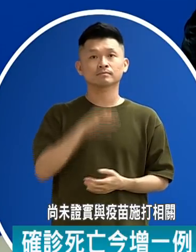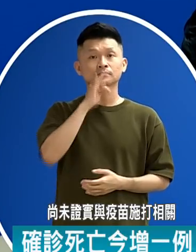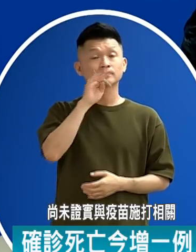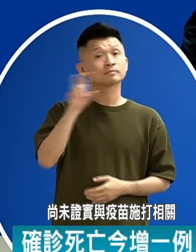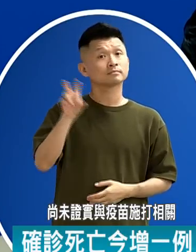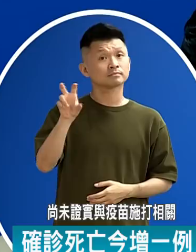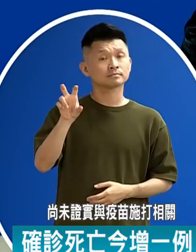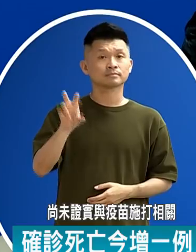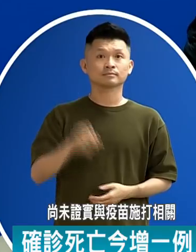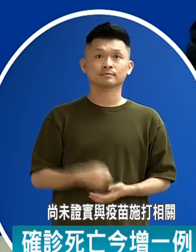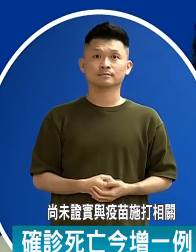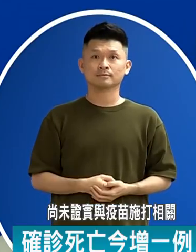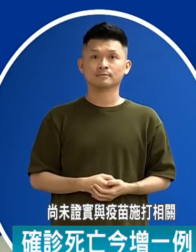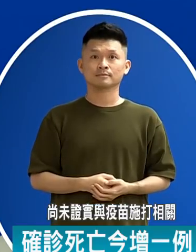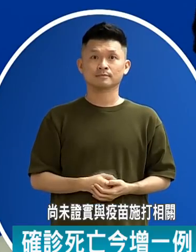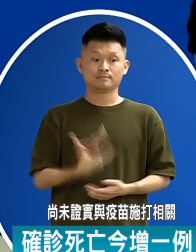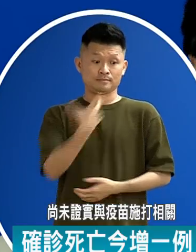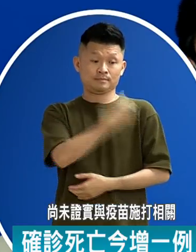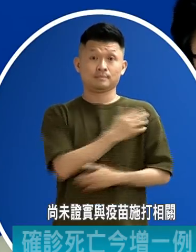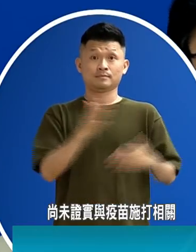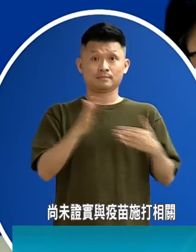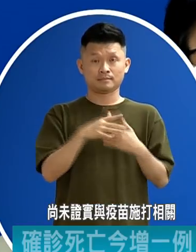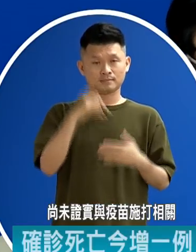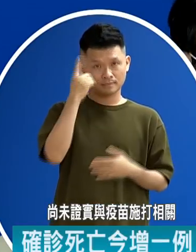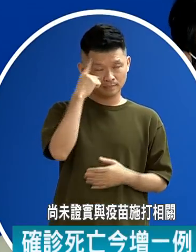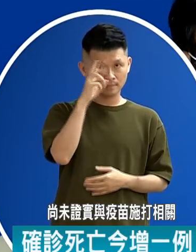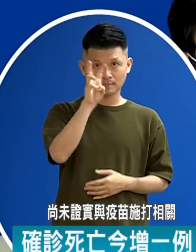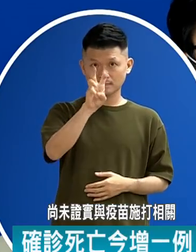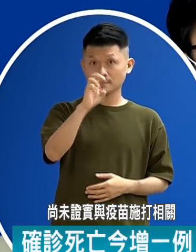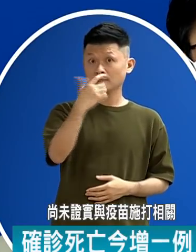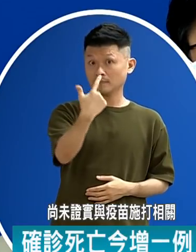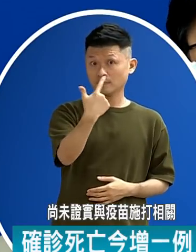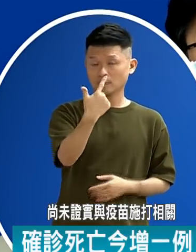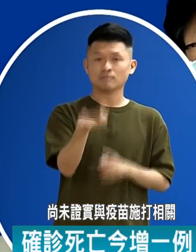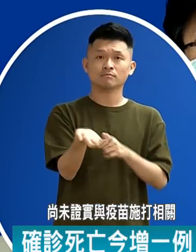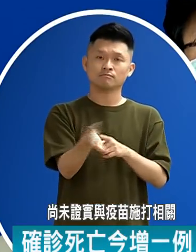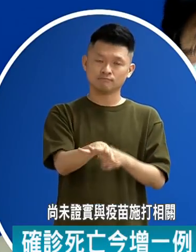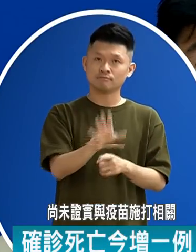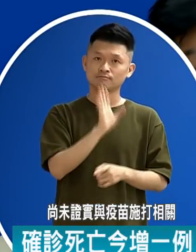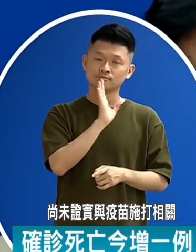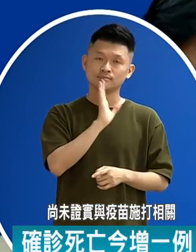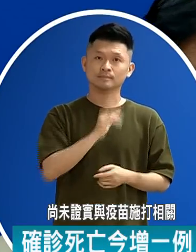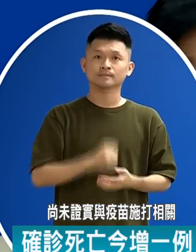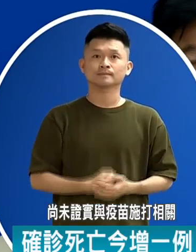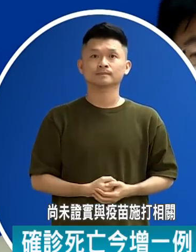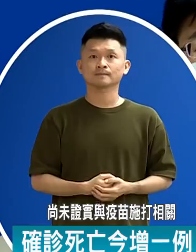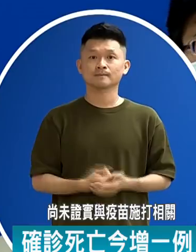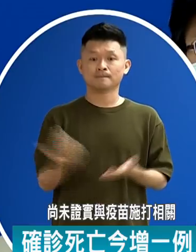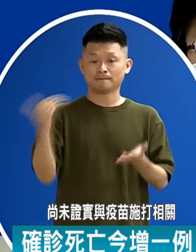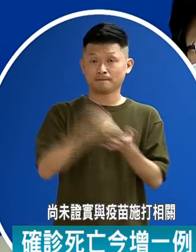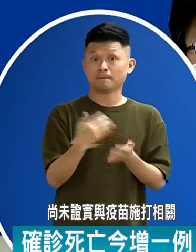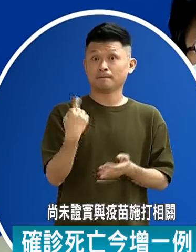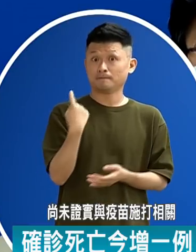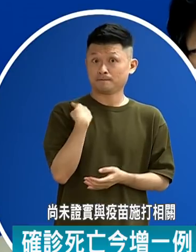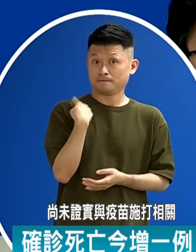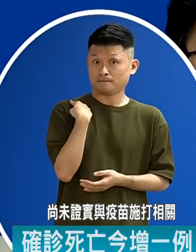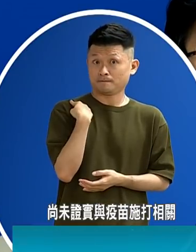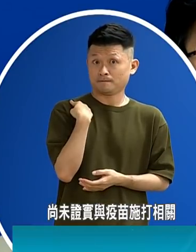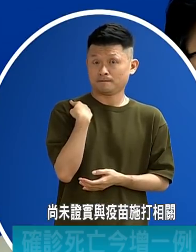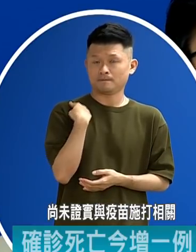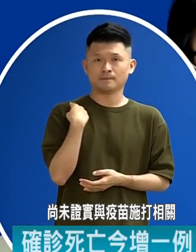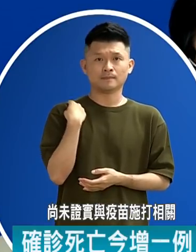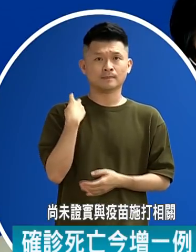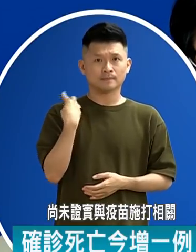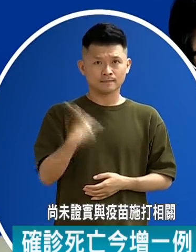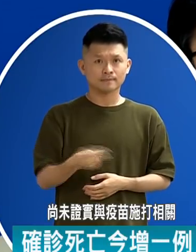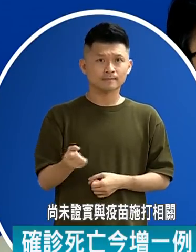龄是70岁，那是在接种疫苗后36日发生啊。那到昨天为止是没有